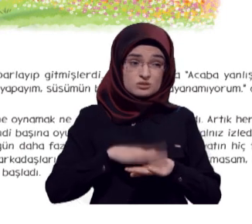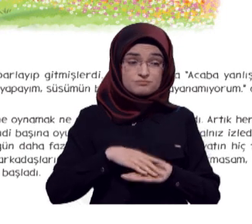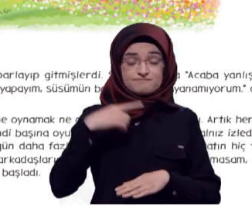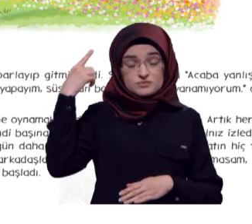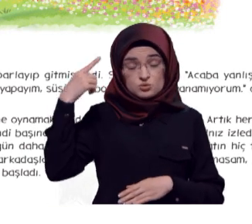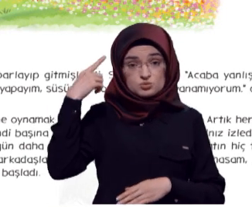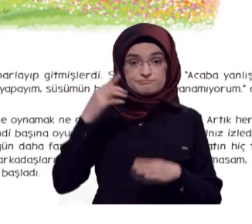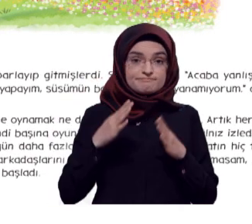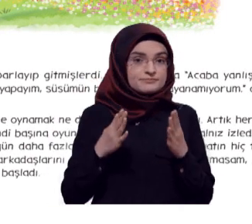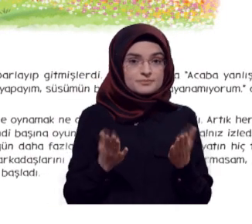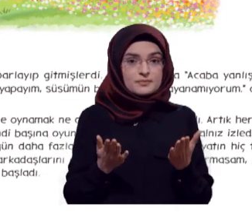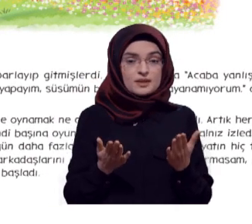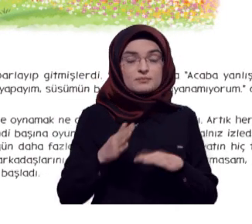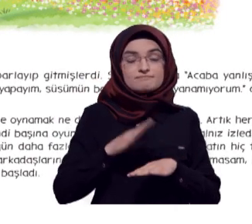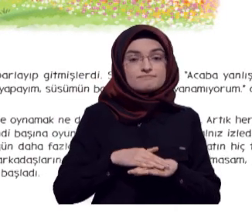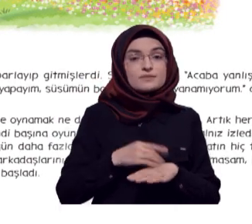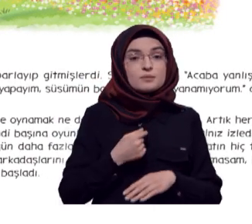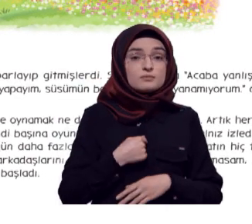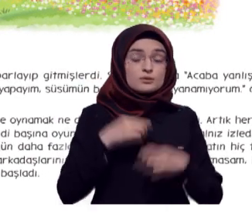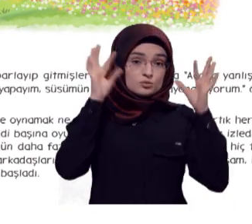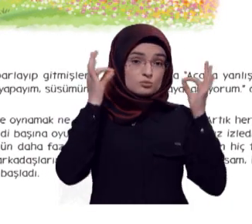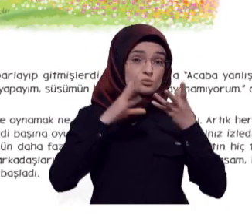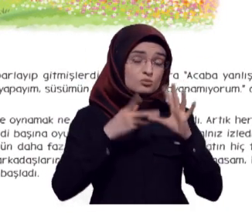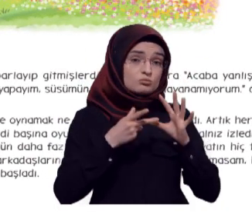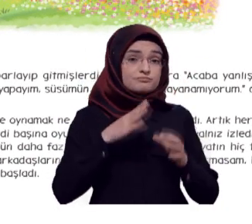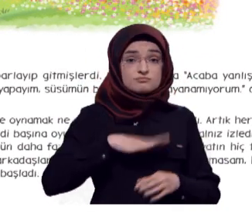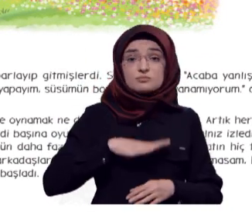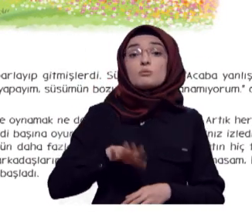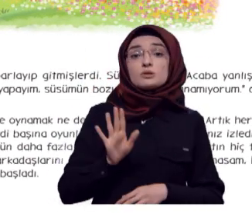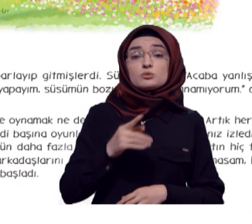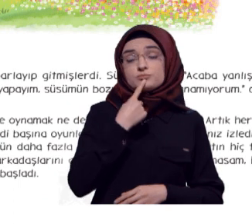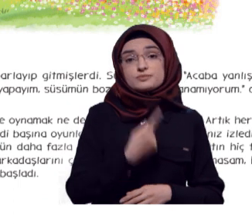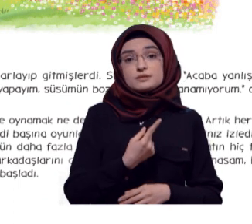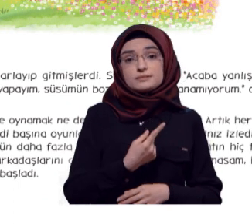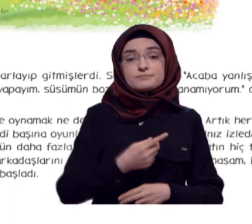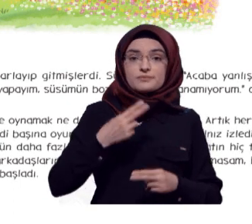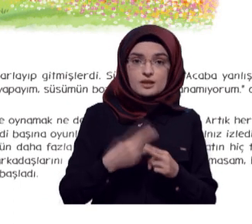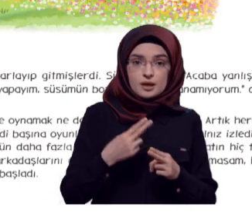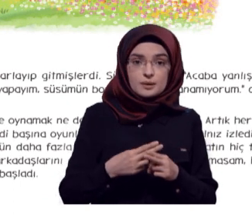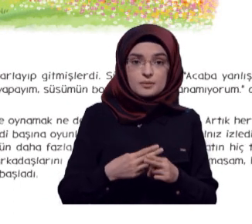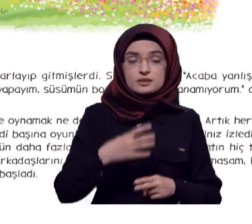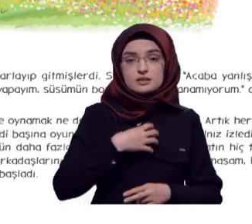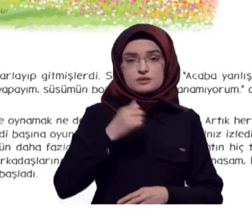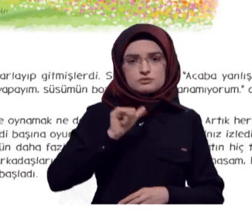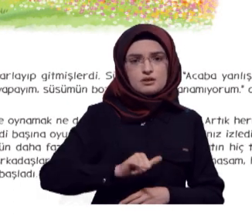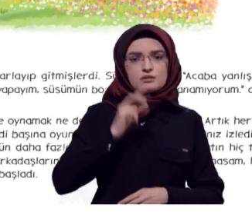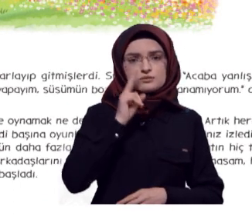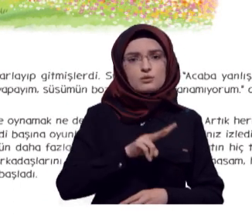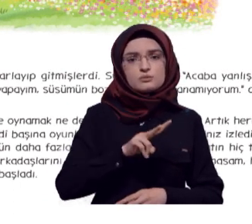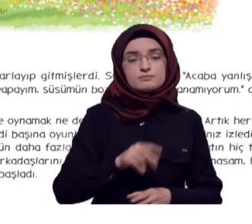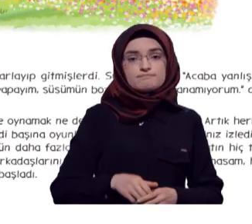diye düşündü ama "Ne yapayım, süsümün bozulmasına dayanamıyorum." dedi. Hemen kendini haklı